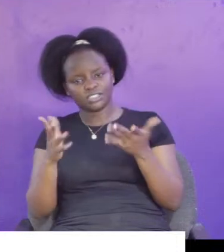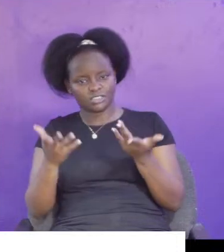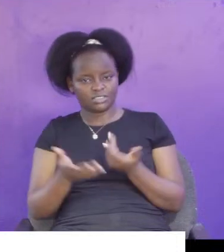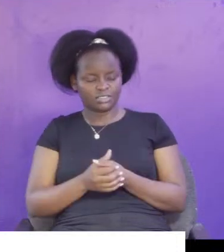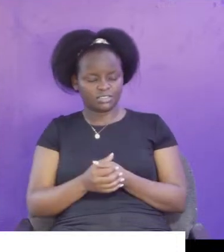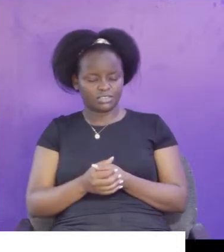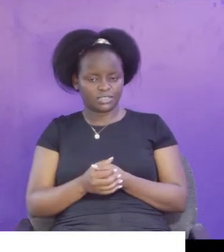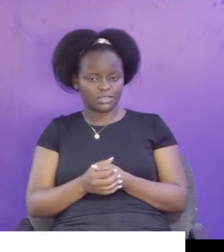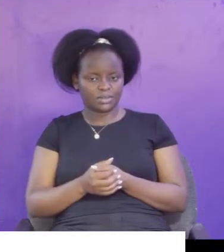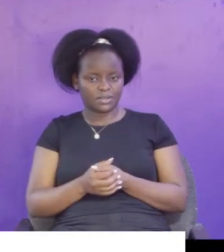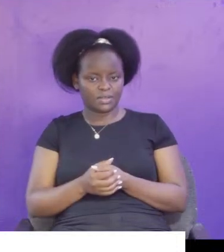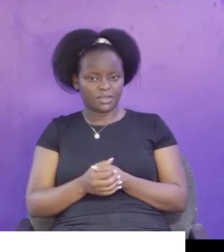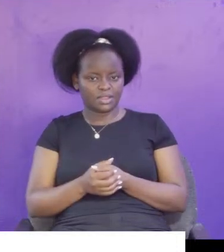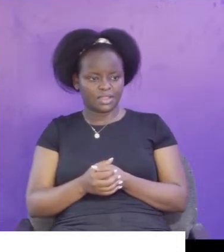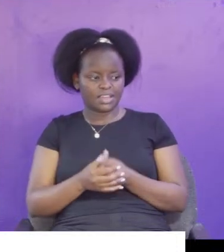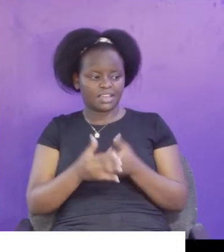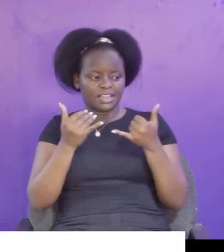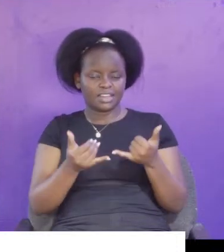sasa tayari najua